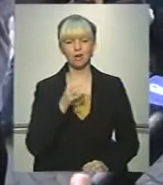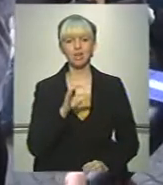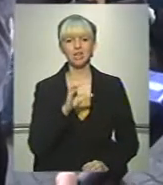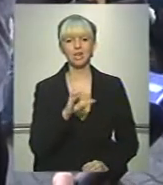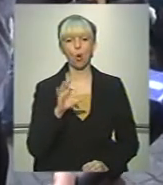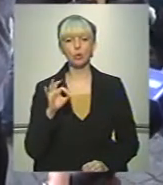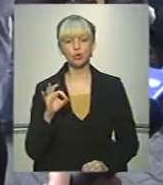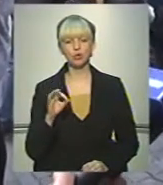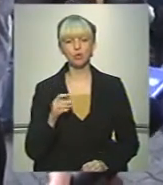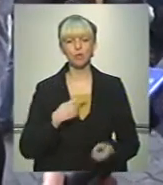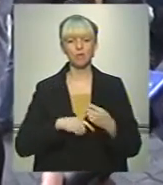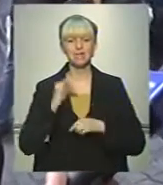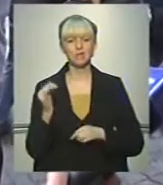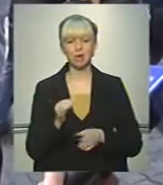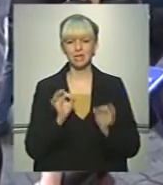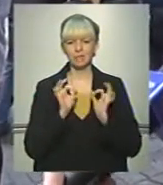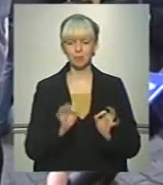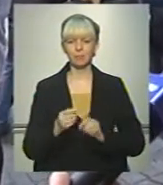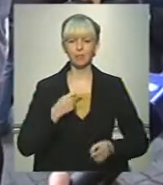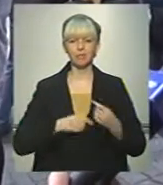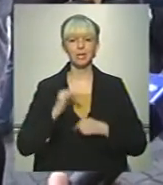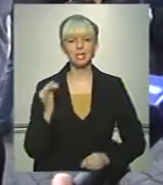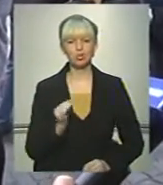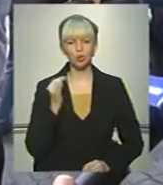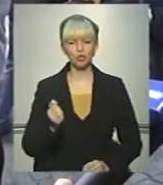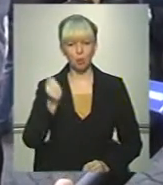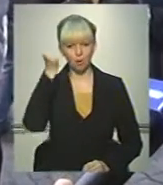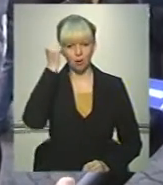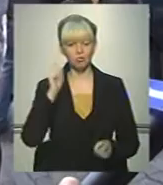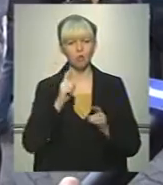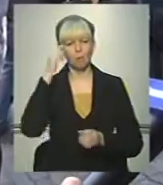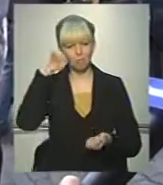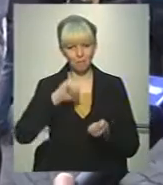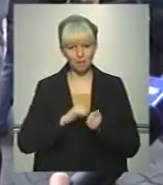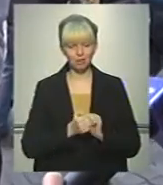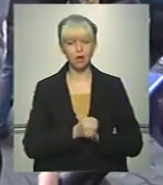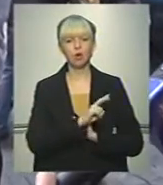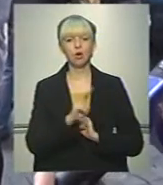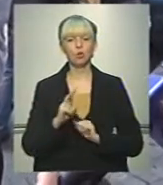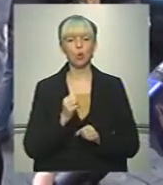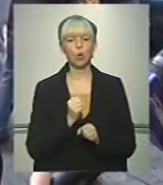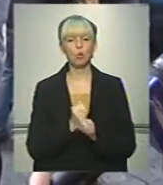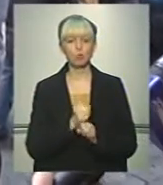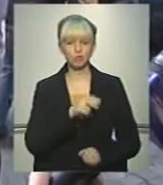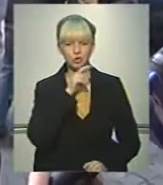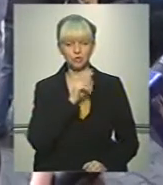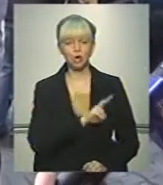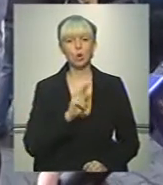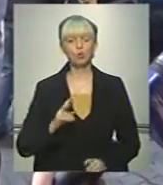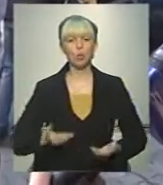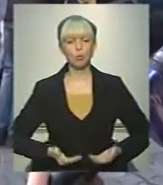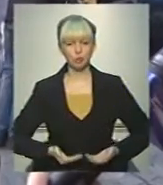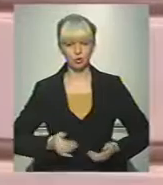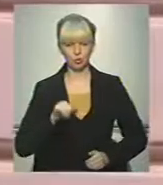Осичук, повернення історичної справедливості, повернення історичної пам'яті, щоб ми пам'ятали, хто робив Чернівці, хто